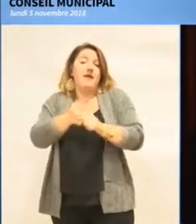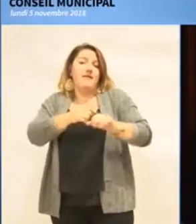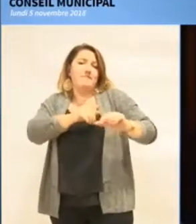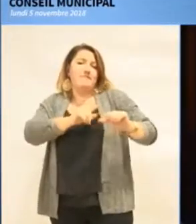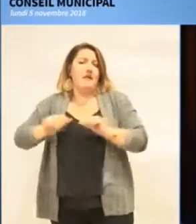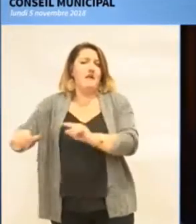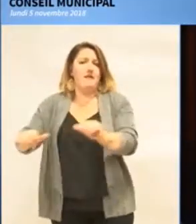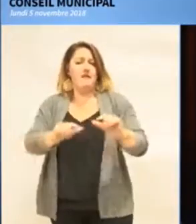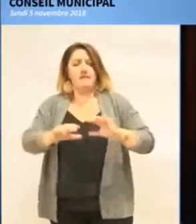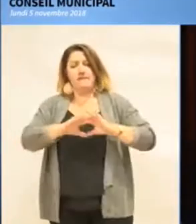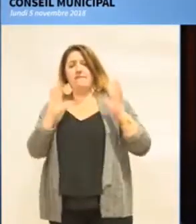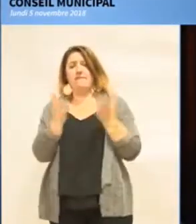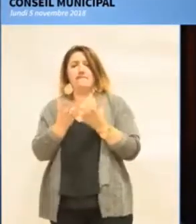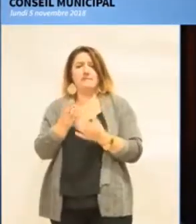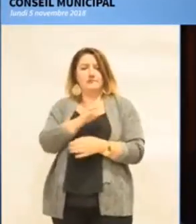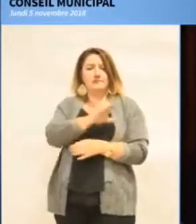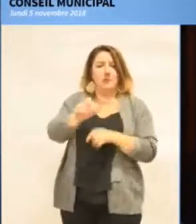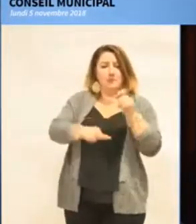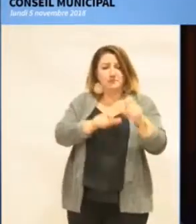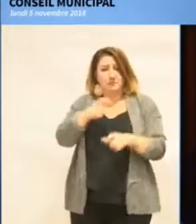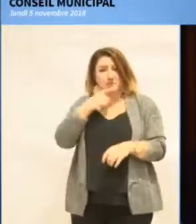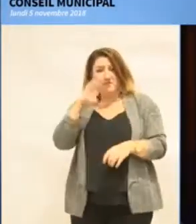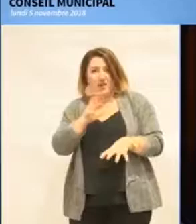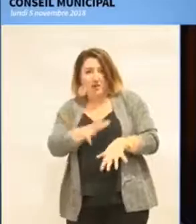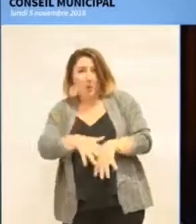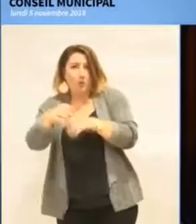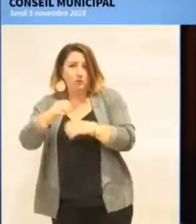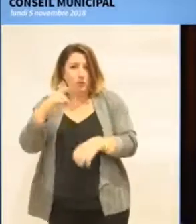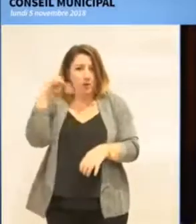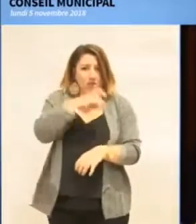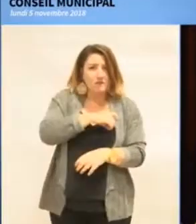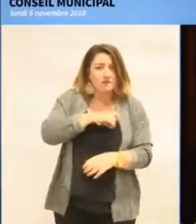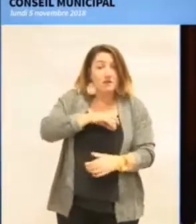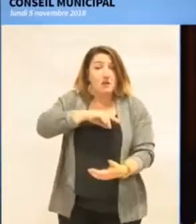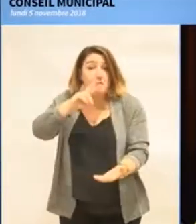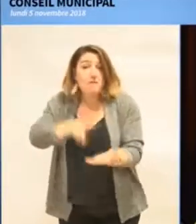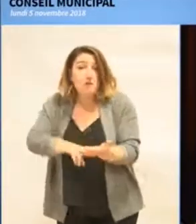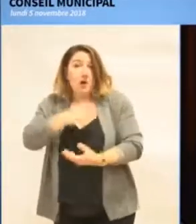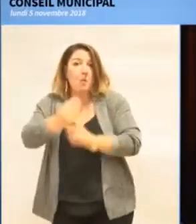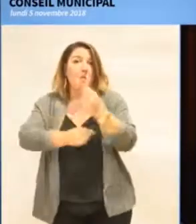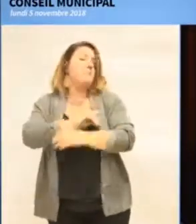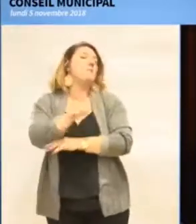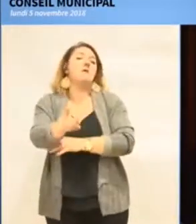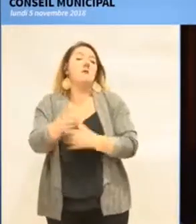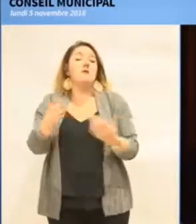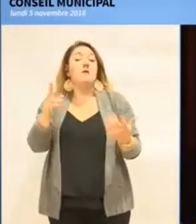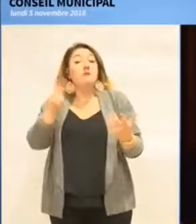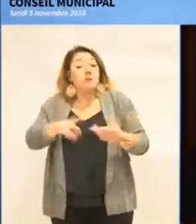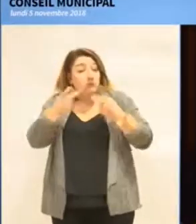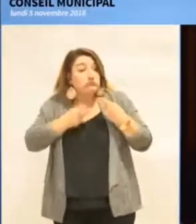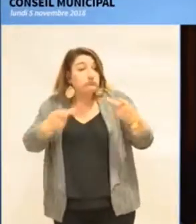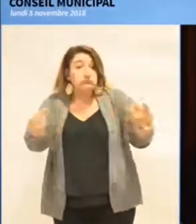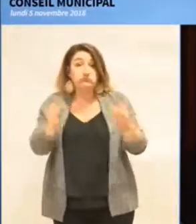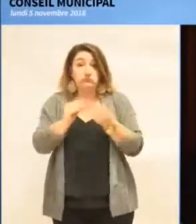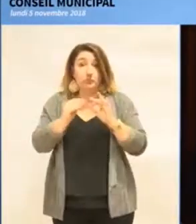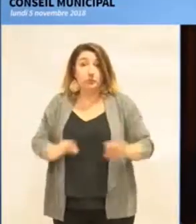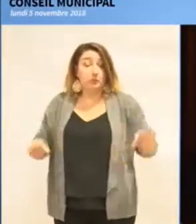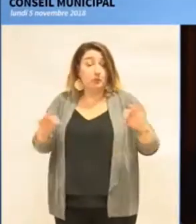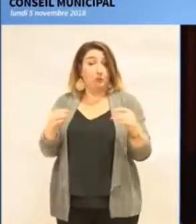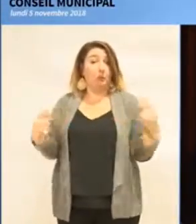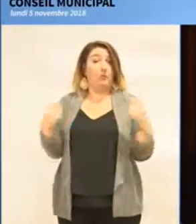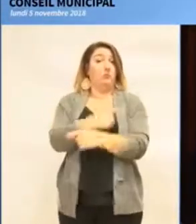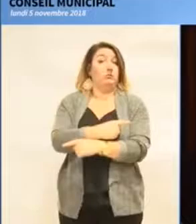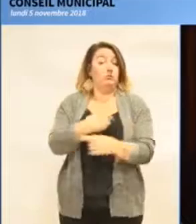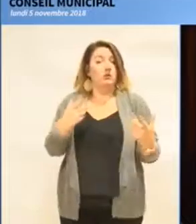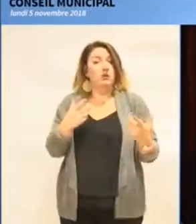nos difficultés de recrutement étaient réelles ou pas, et ça n'est pas un problème de le dire. Vous l'avez